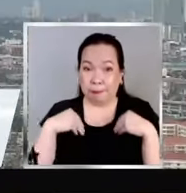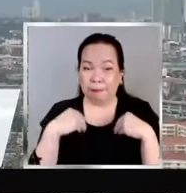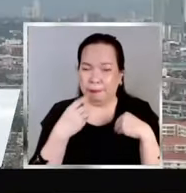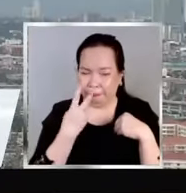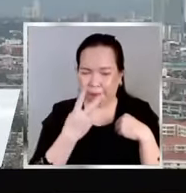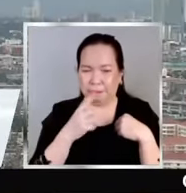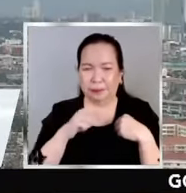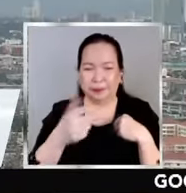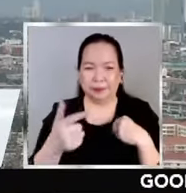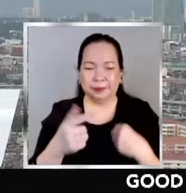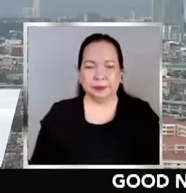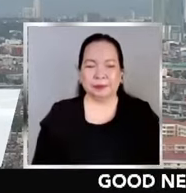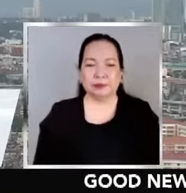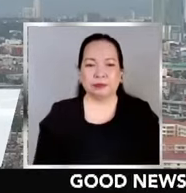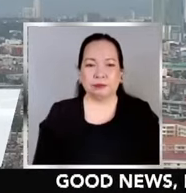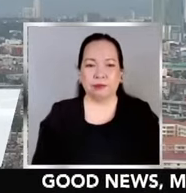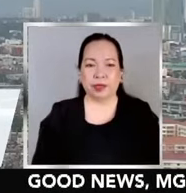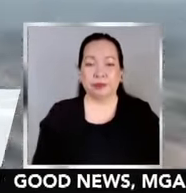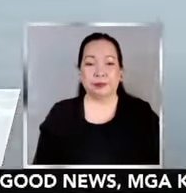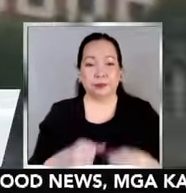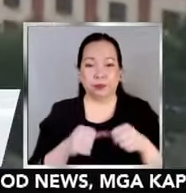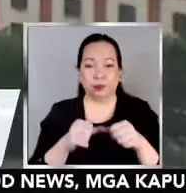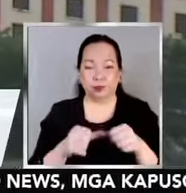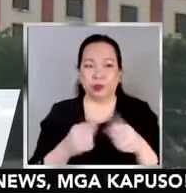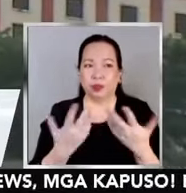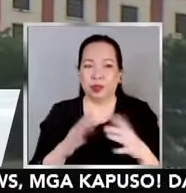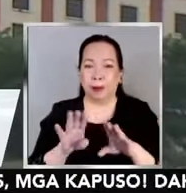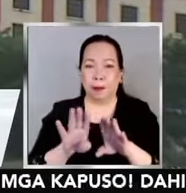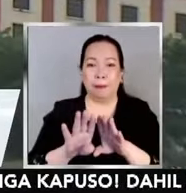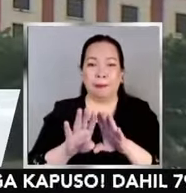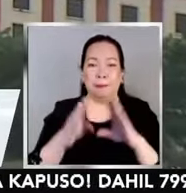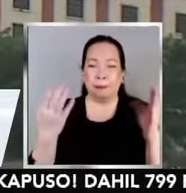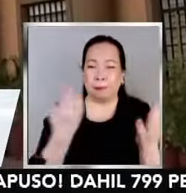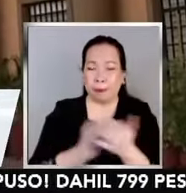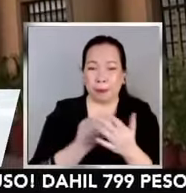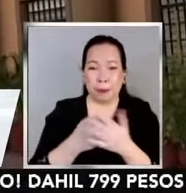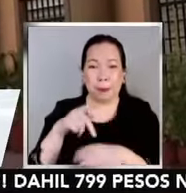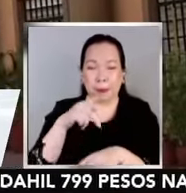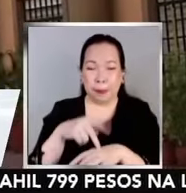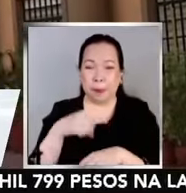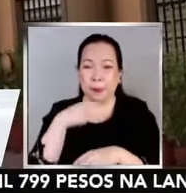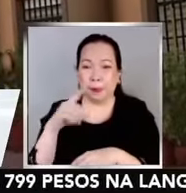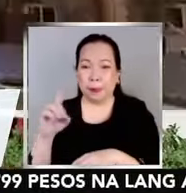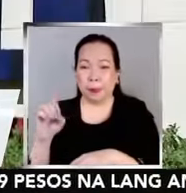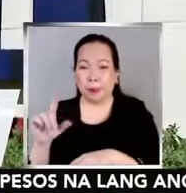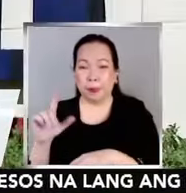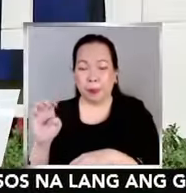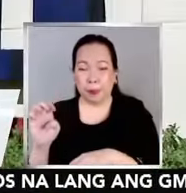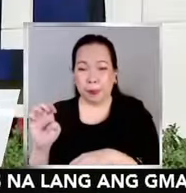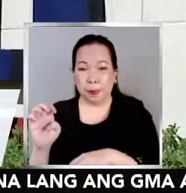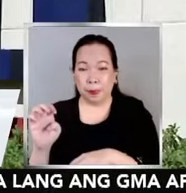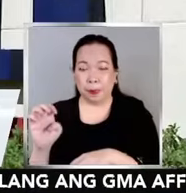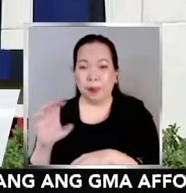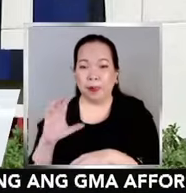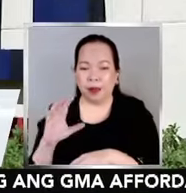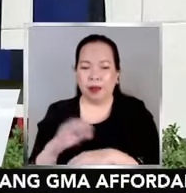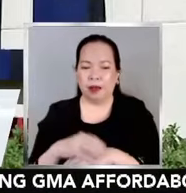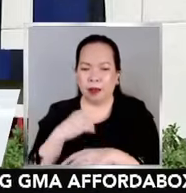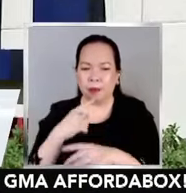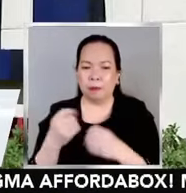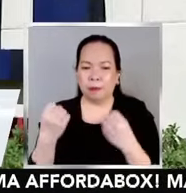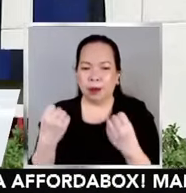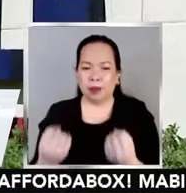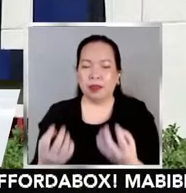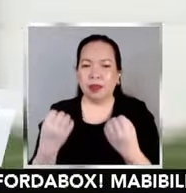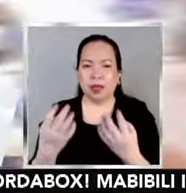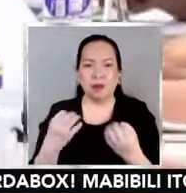Sa patuloy na pagbubukas ng ekonomiya ng Pilipinas, sabi ng Department of Labor and Employment o DOLE, dumarami ang oportunidad para